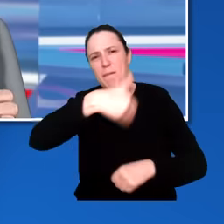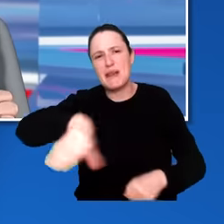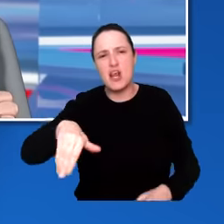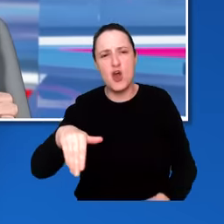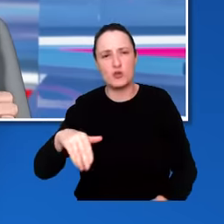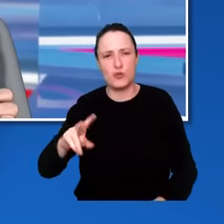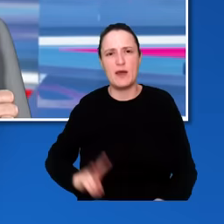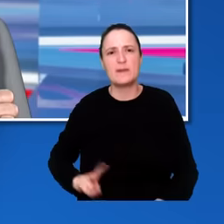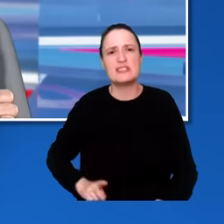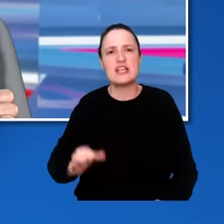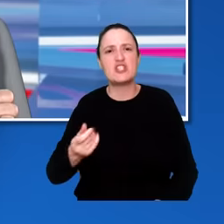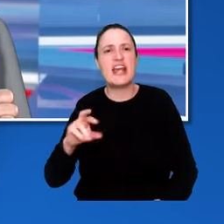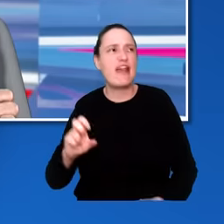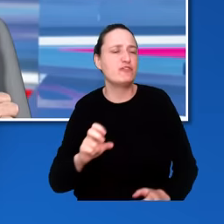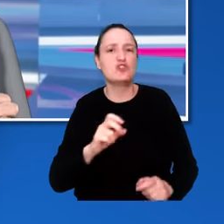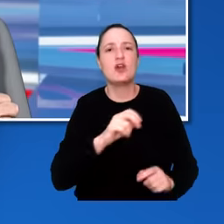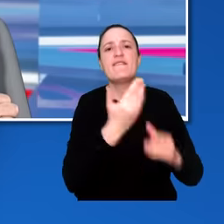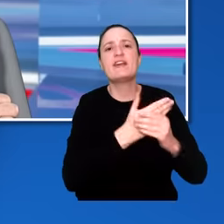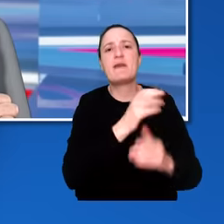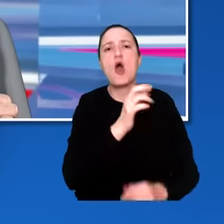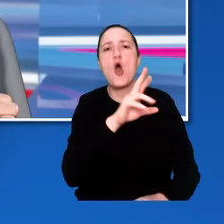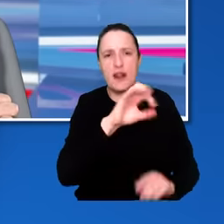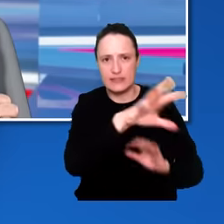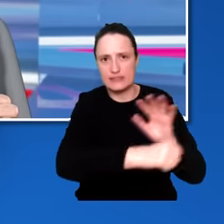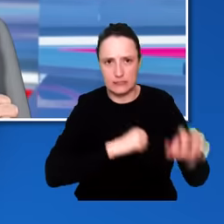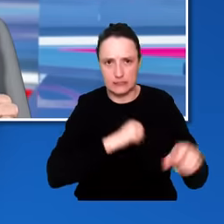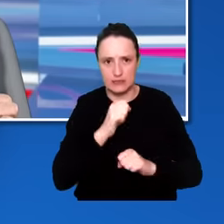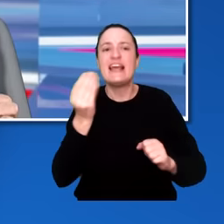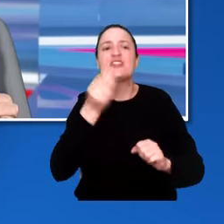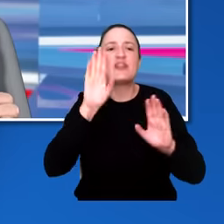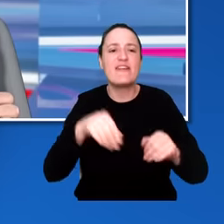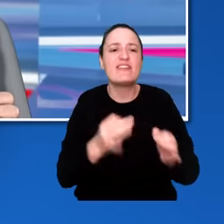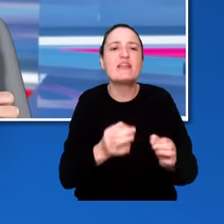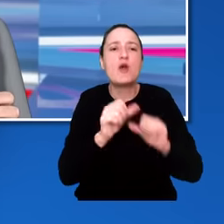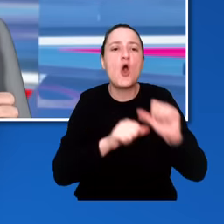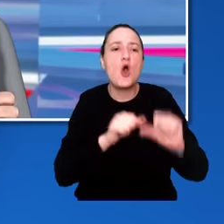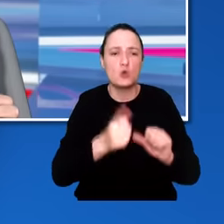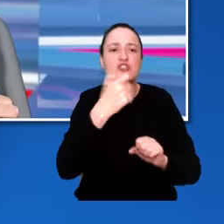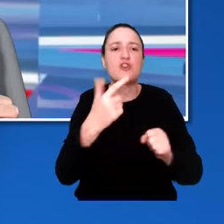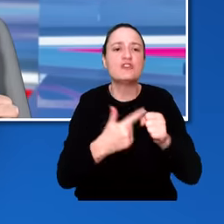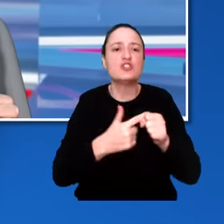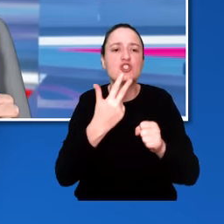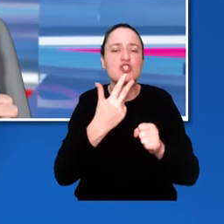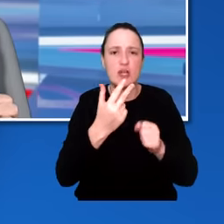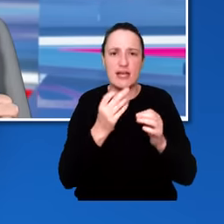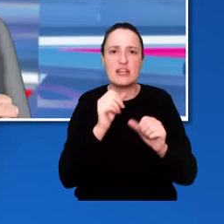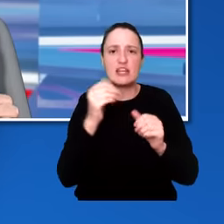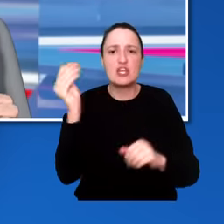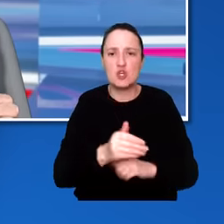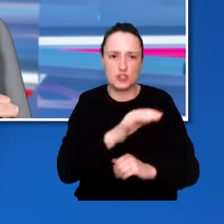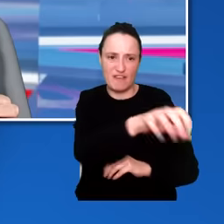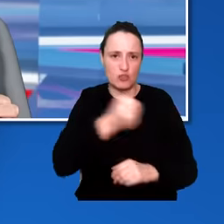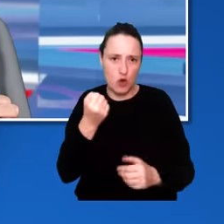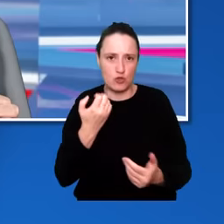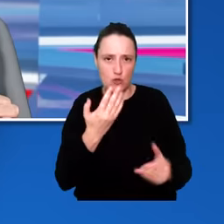Orlenu. Mało tego, w 18 roku jeszcze wyciągnął 123 tysiące. Ale to nie koniec, pani